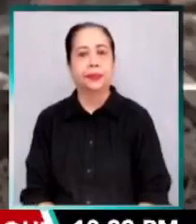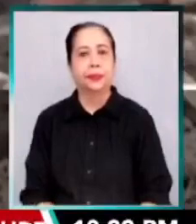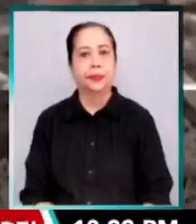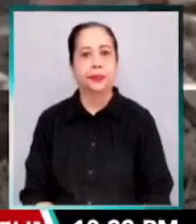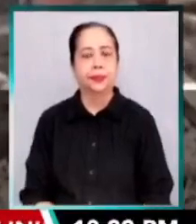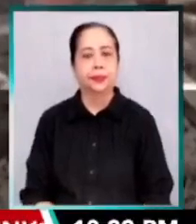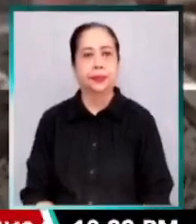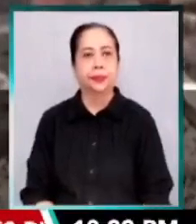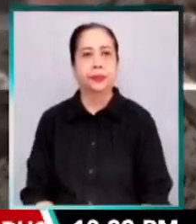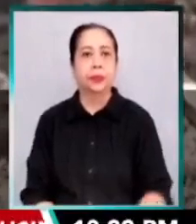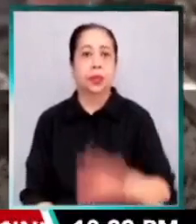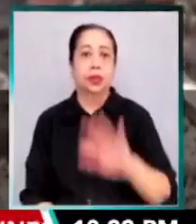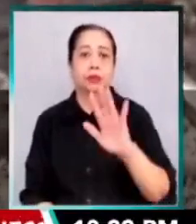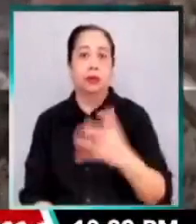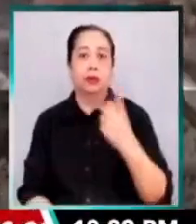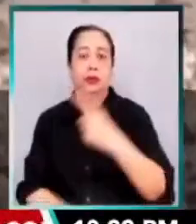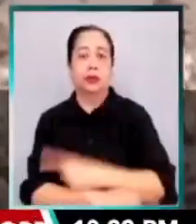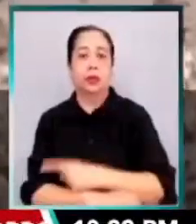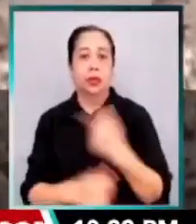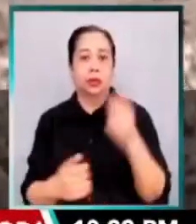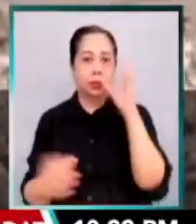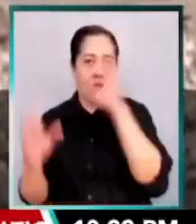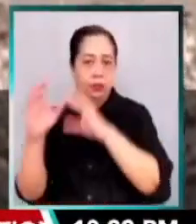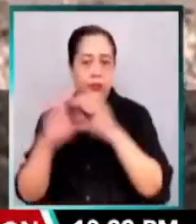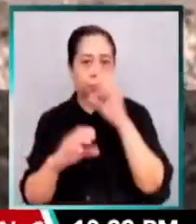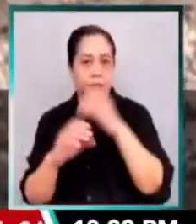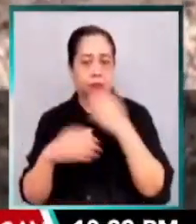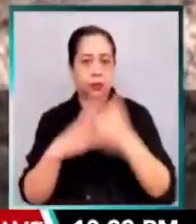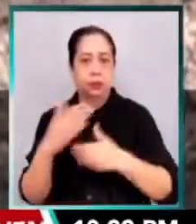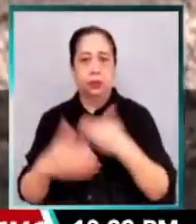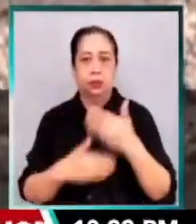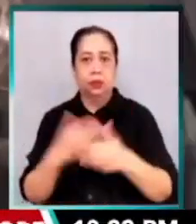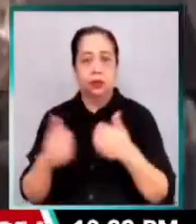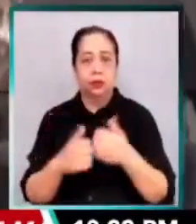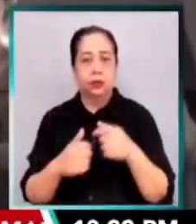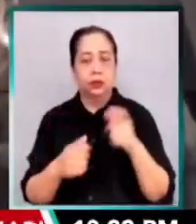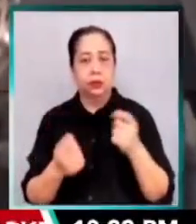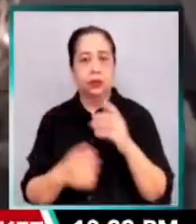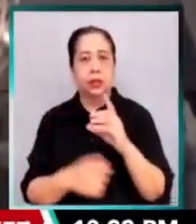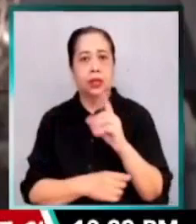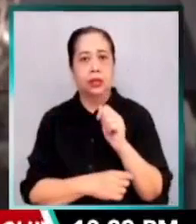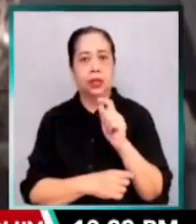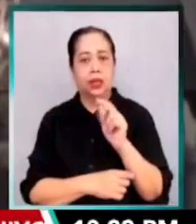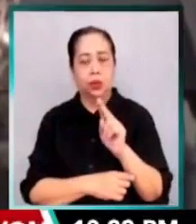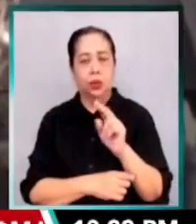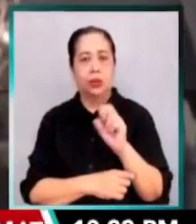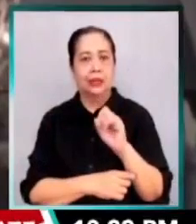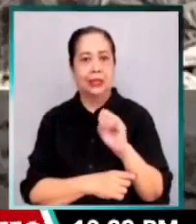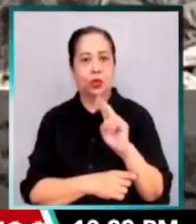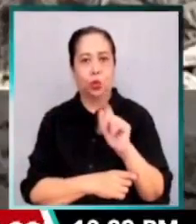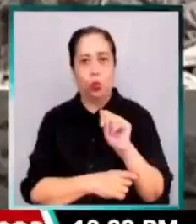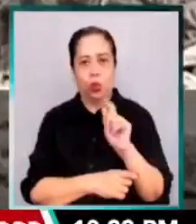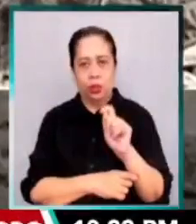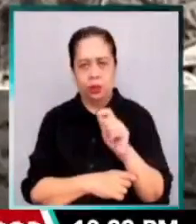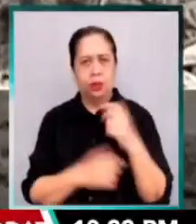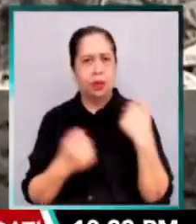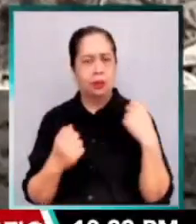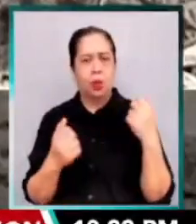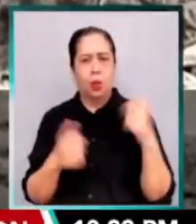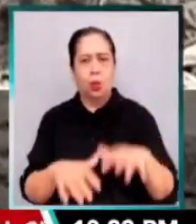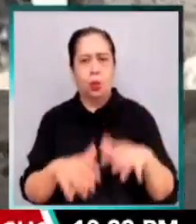Ikalimang araw na ngayon ng search and retrieval operation sa bayan ng Dato Udin Sinsuat kung saan nagkaroon ng matinding pagguho ng